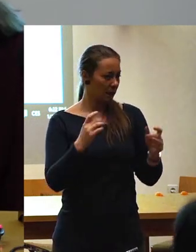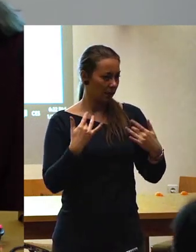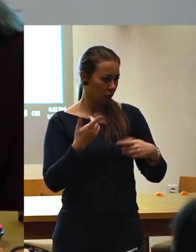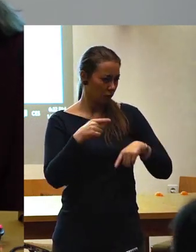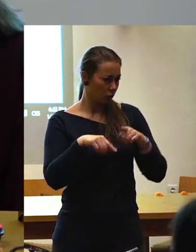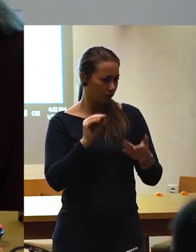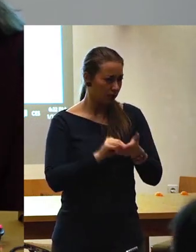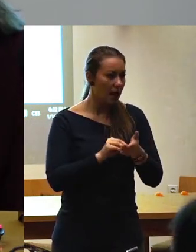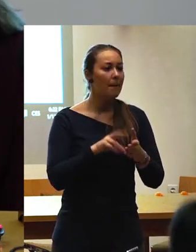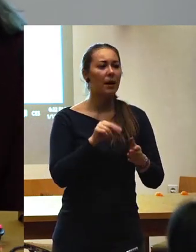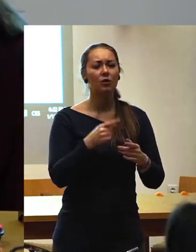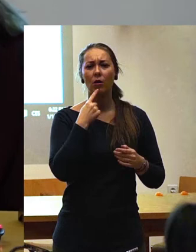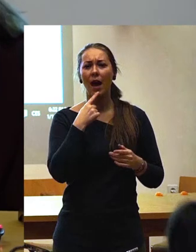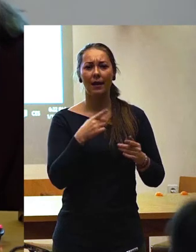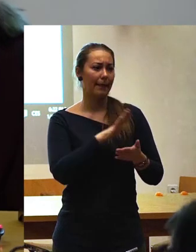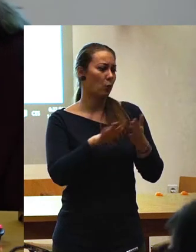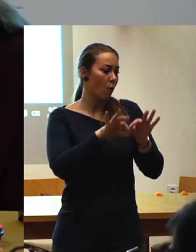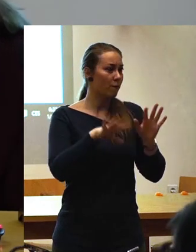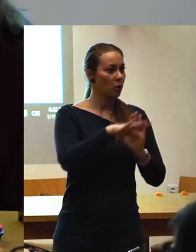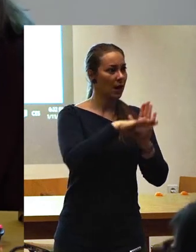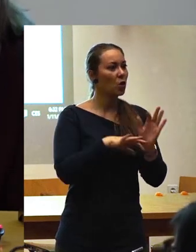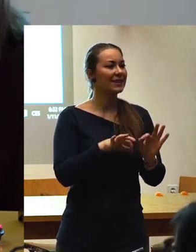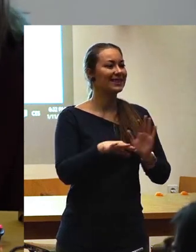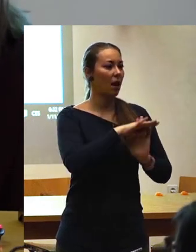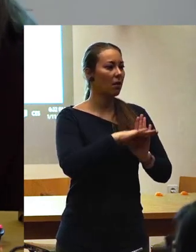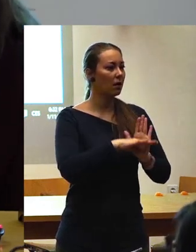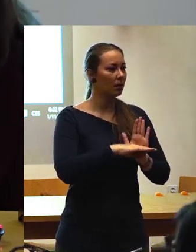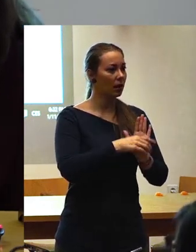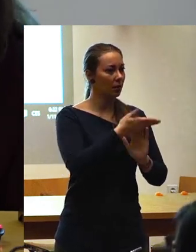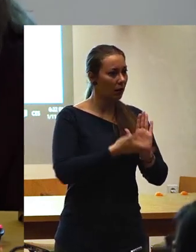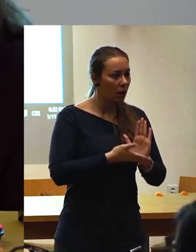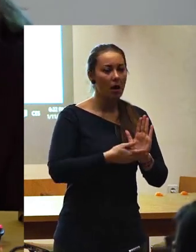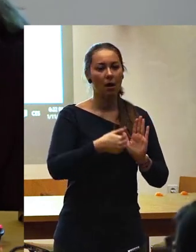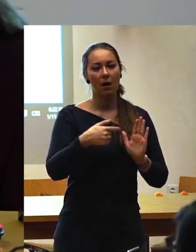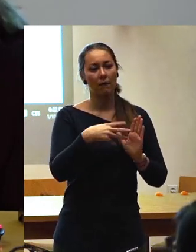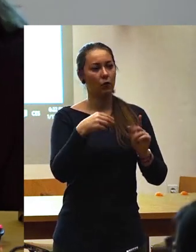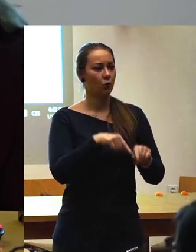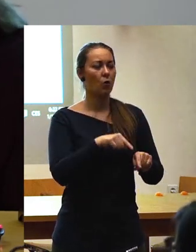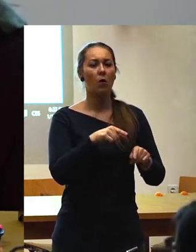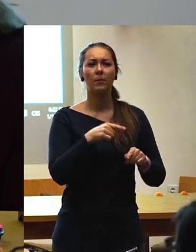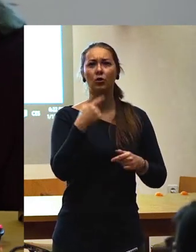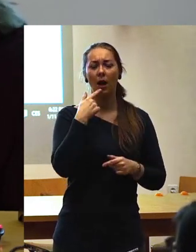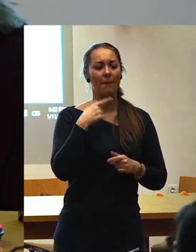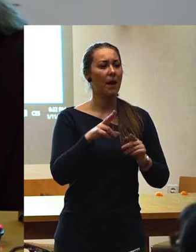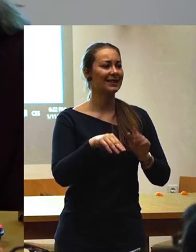popsané takzvané standardy poměrně na začátku, a za tyto standardy je považovaná standardizovaná